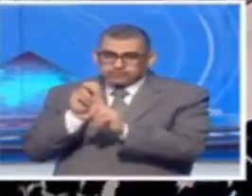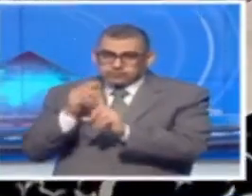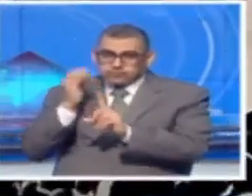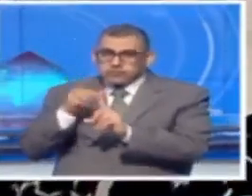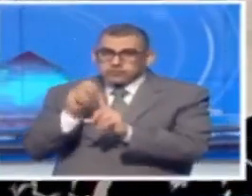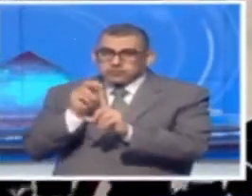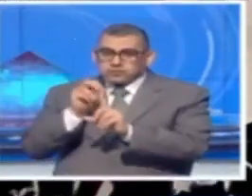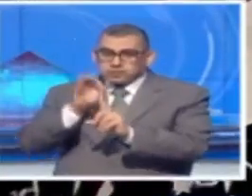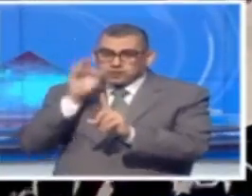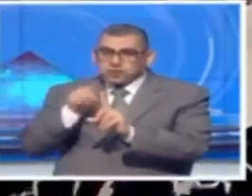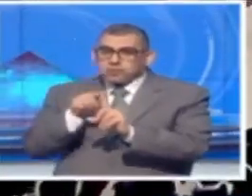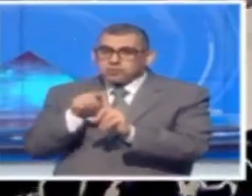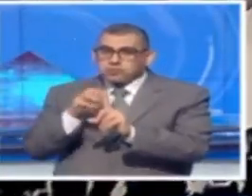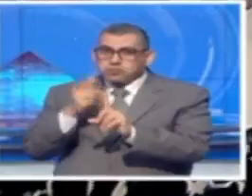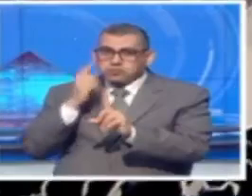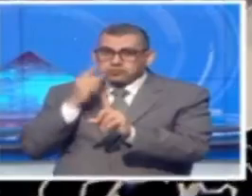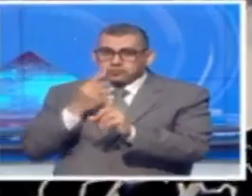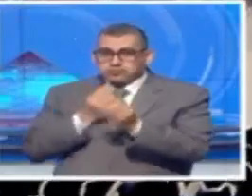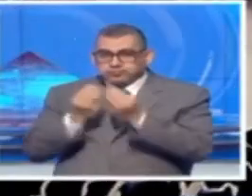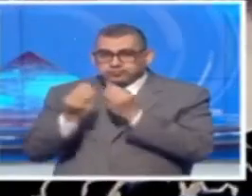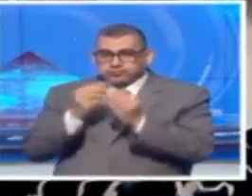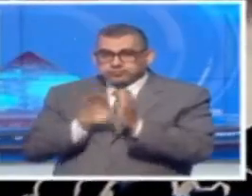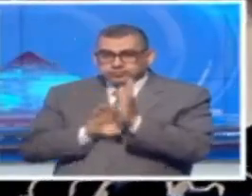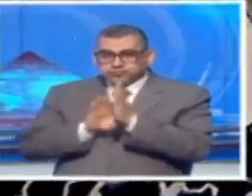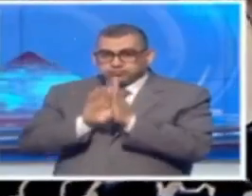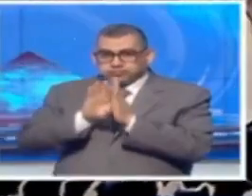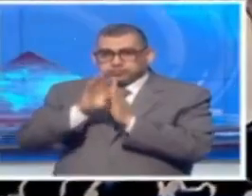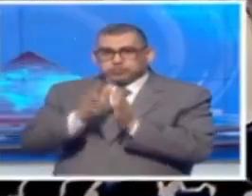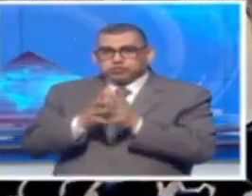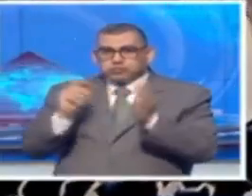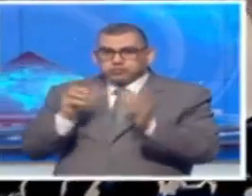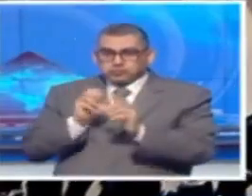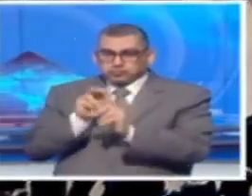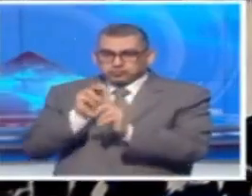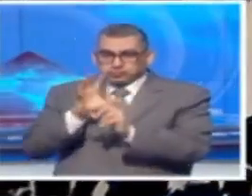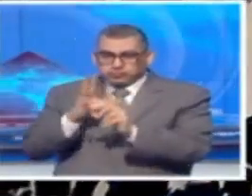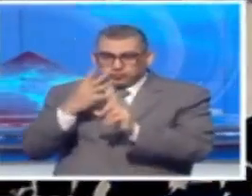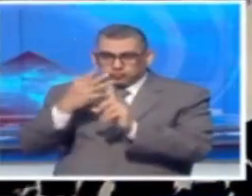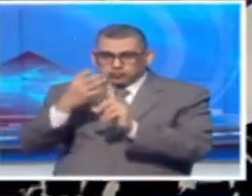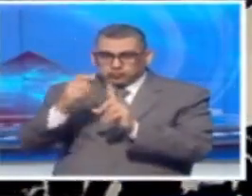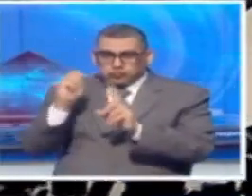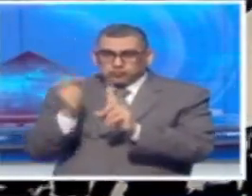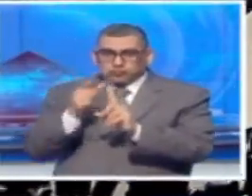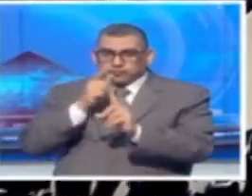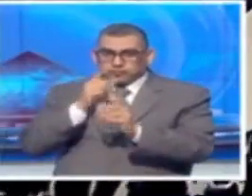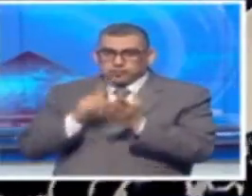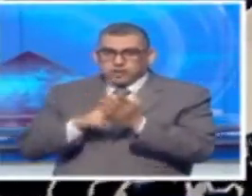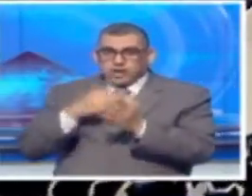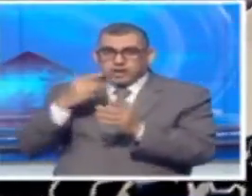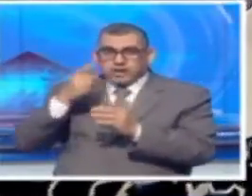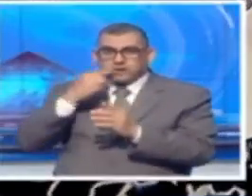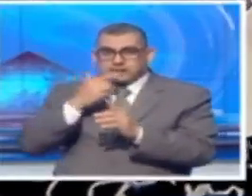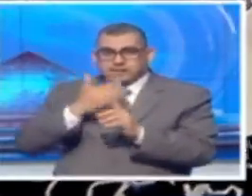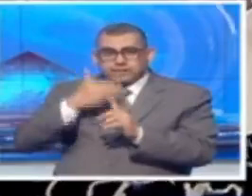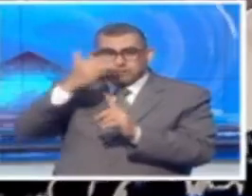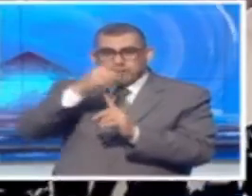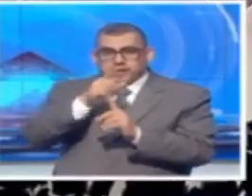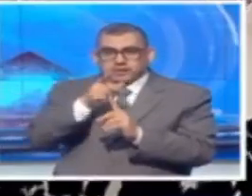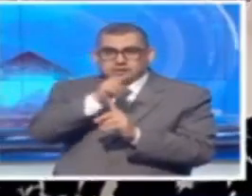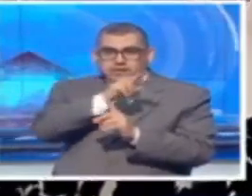بيتم فيها تطور نمو بشكل كبير جدا ما بيحصلش في أي مرحلة عمرية